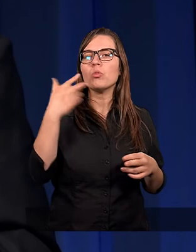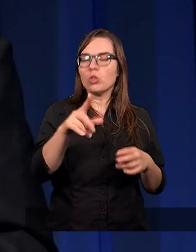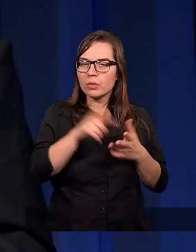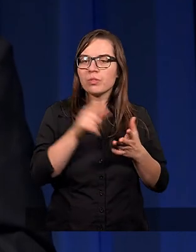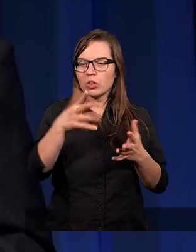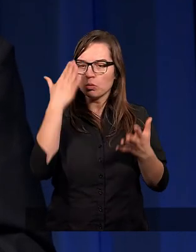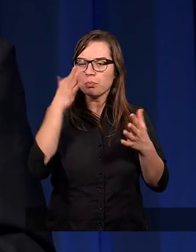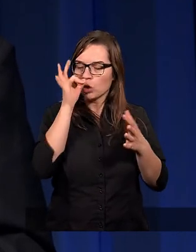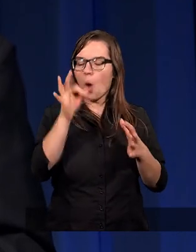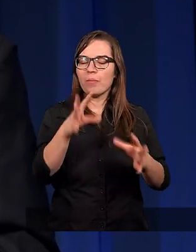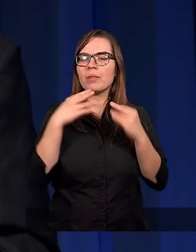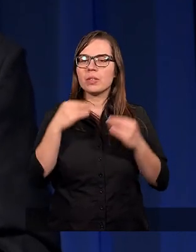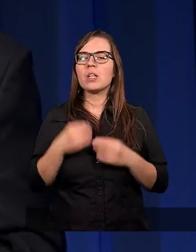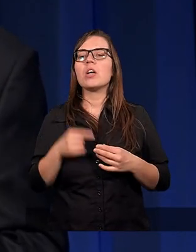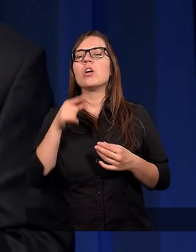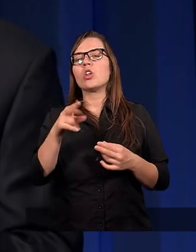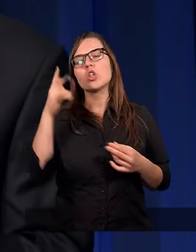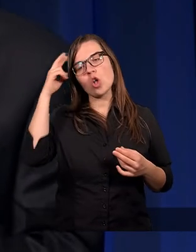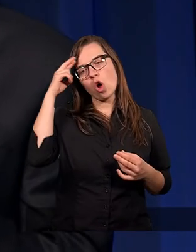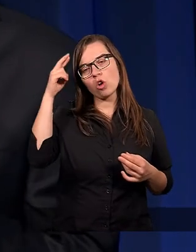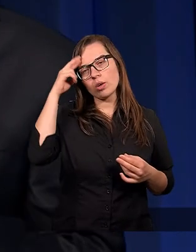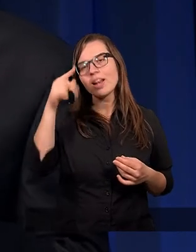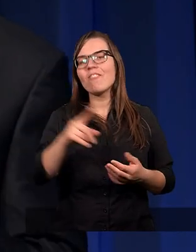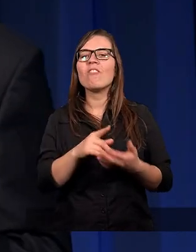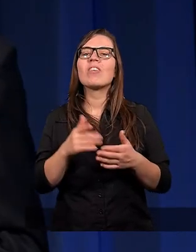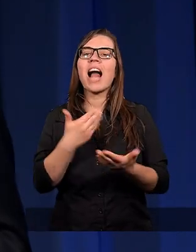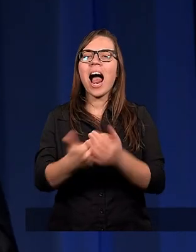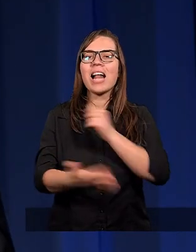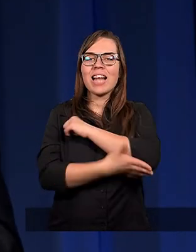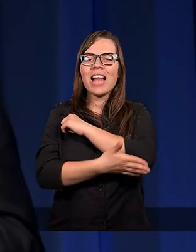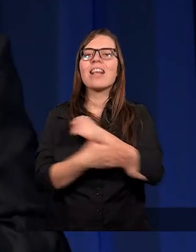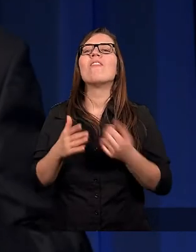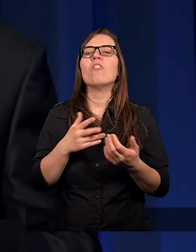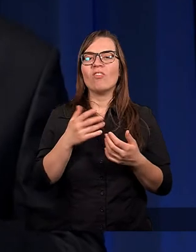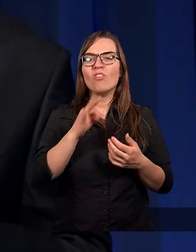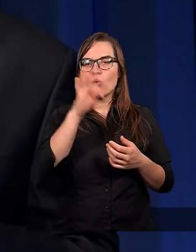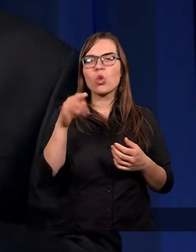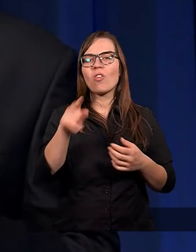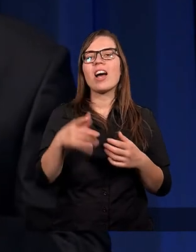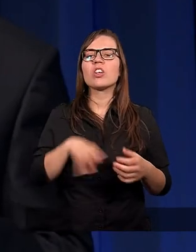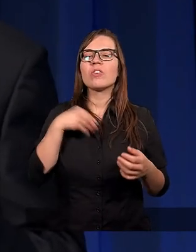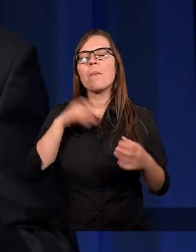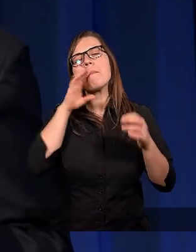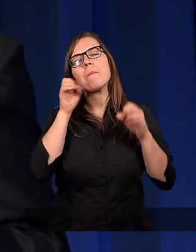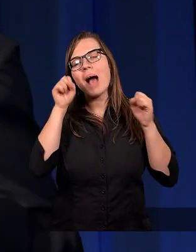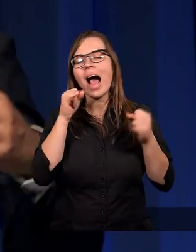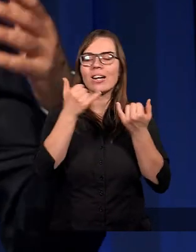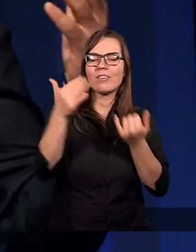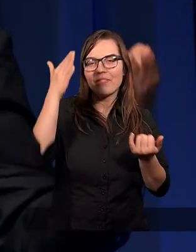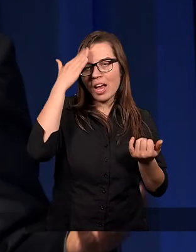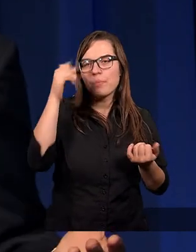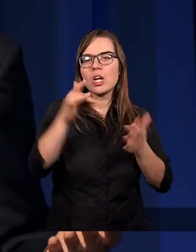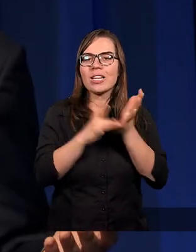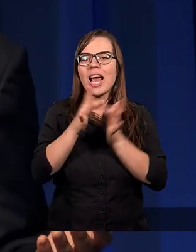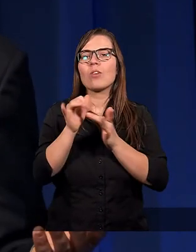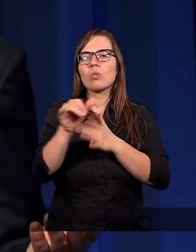krwią. Bo to, że my zrozumiemy zasadę funkcjonowania świątyni i wiemy, co oznaczają baranki i wiemy, że Jezus